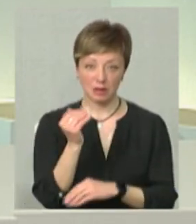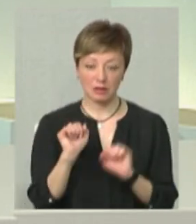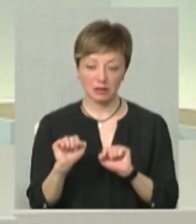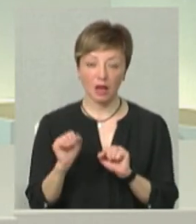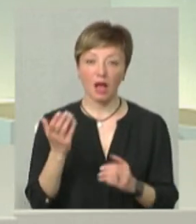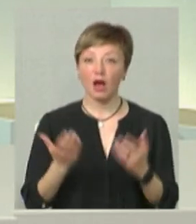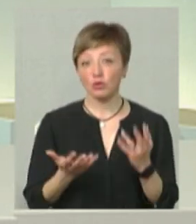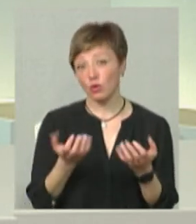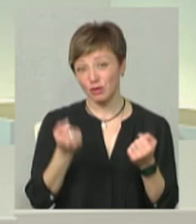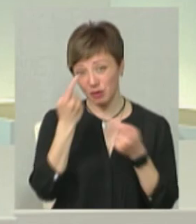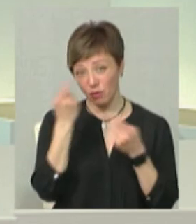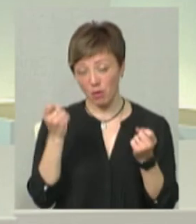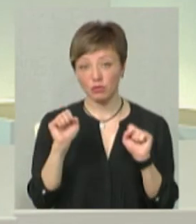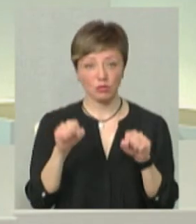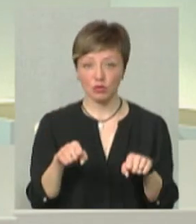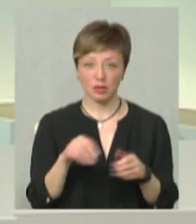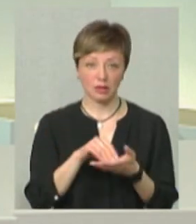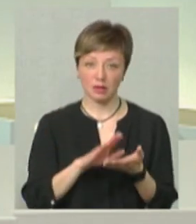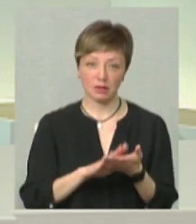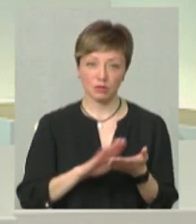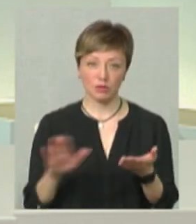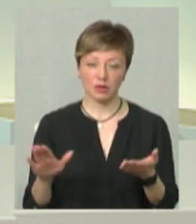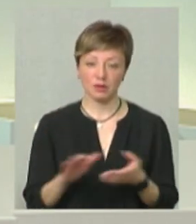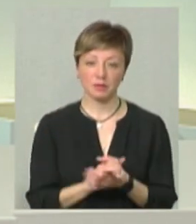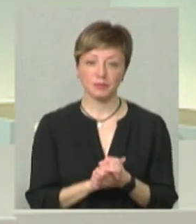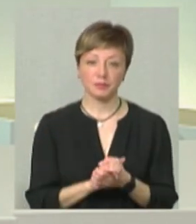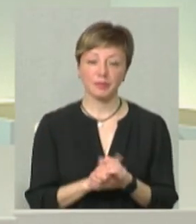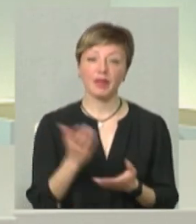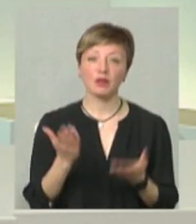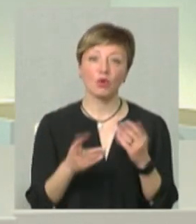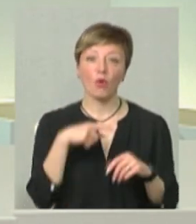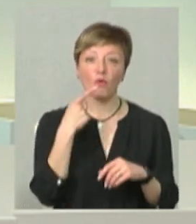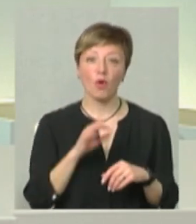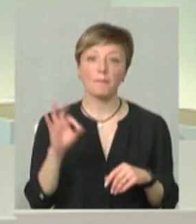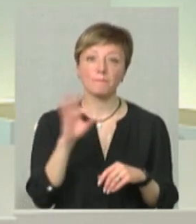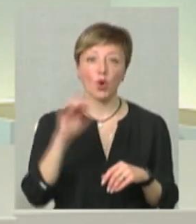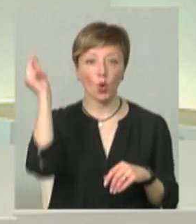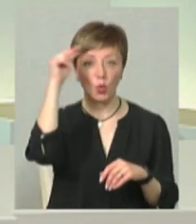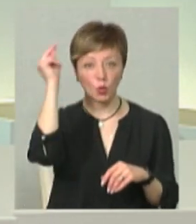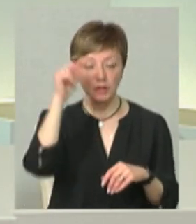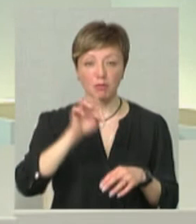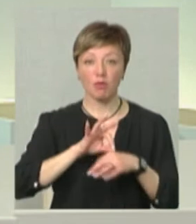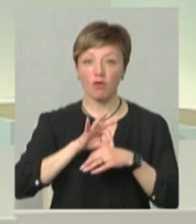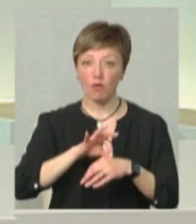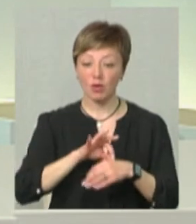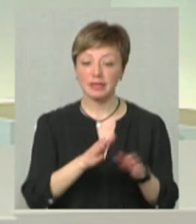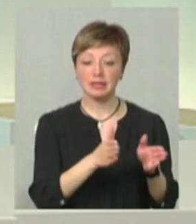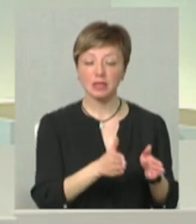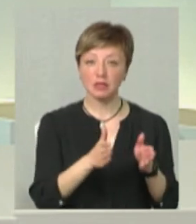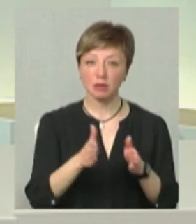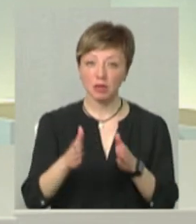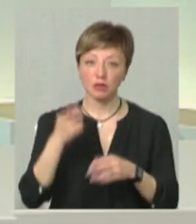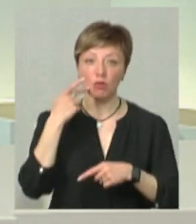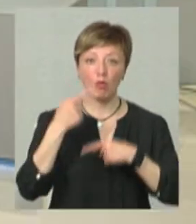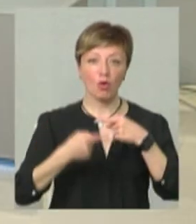дитину. Угу. Якщо просто отримати інформацію, тоді можна і не реєструватися. Якщо ж ми говоримо за ті курси, які ми проводимо систематично,